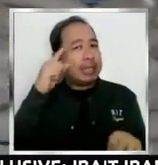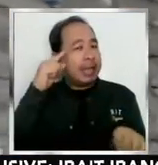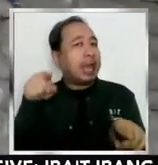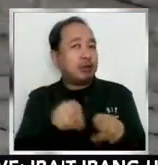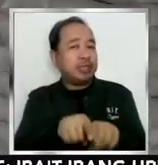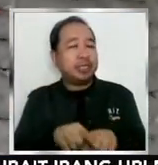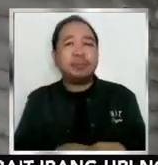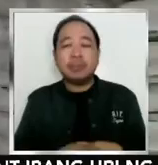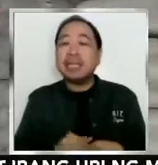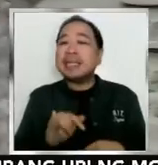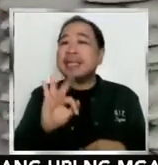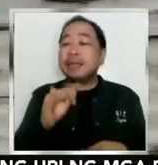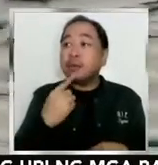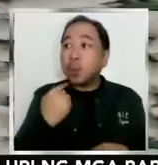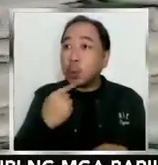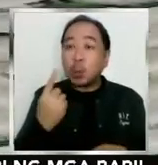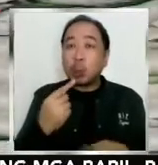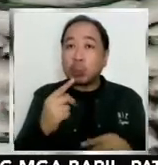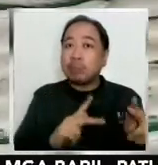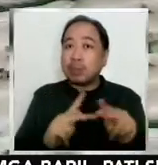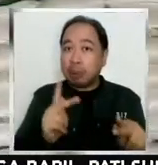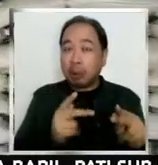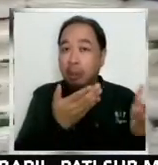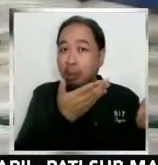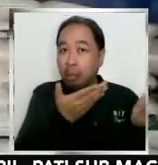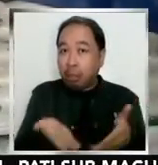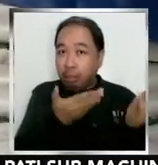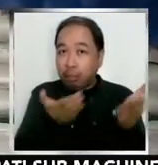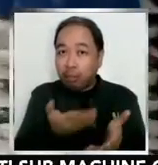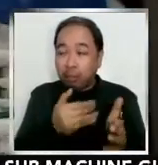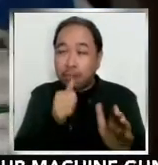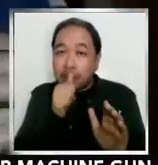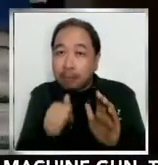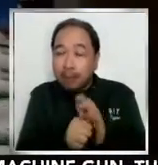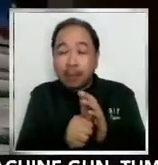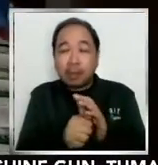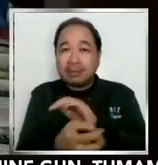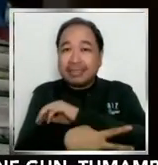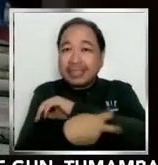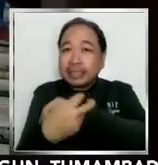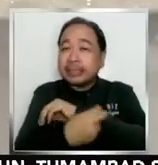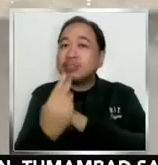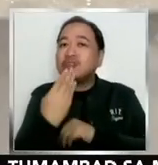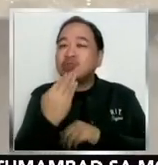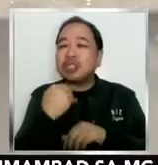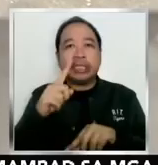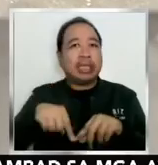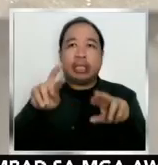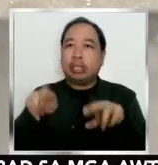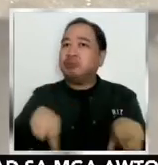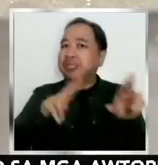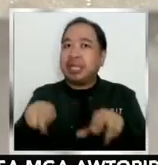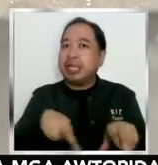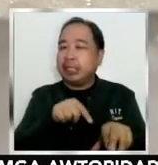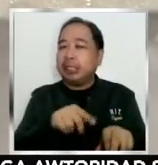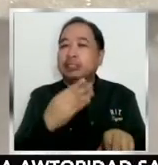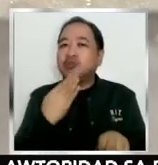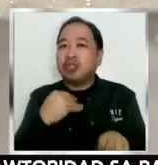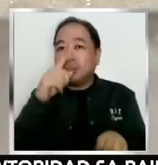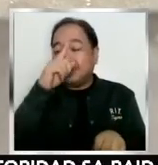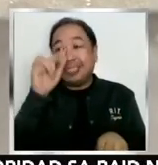nila marirecycle po. Kasi ang ginagawa, ang madakip ng